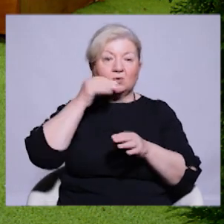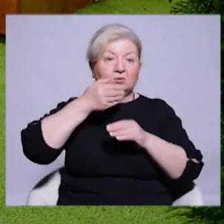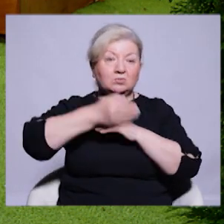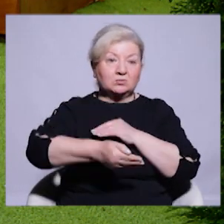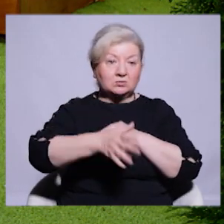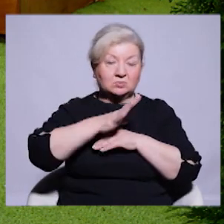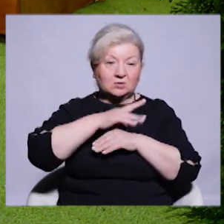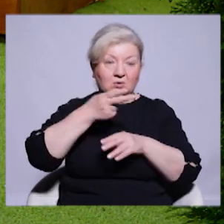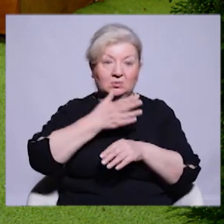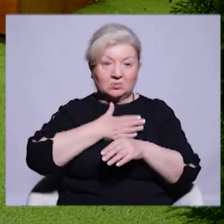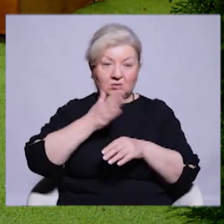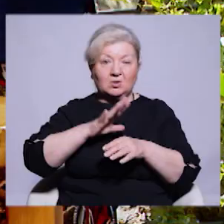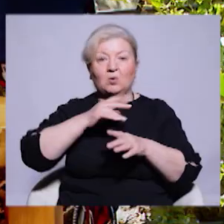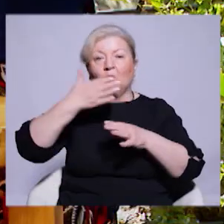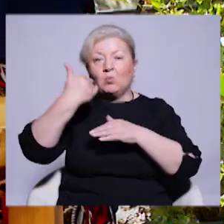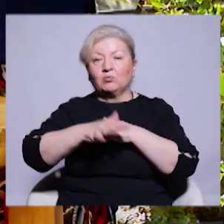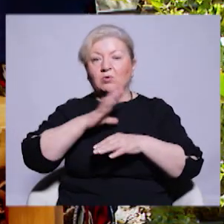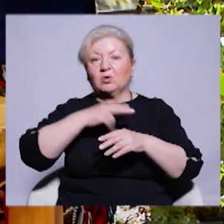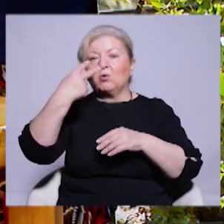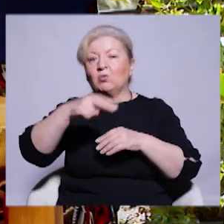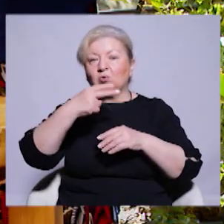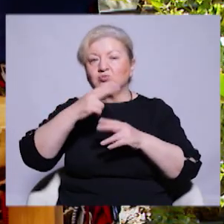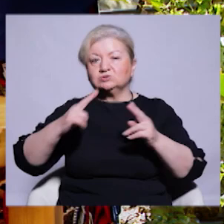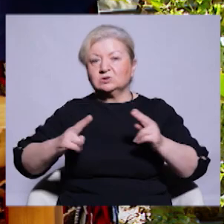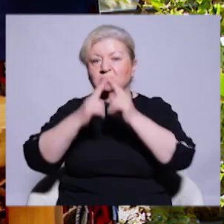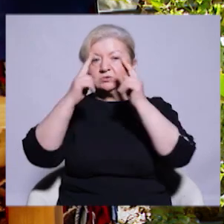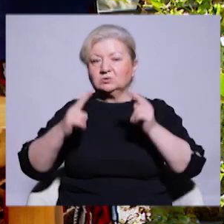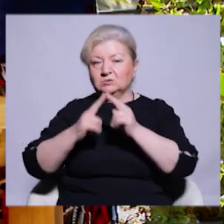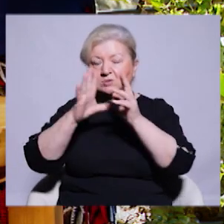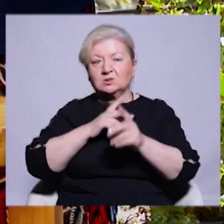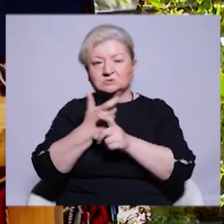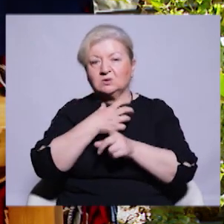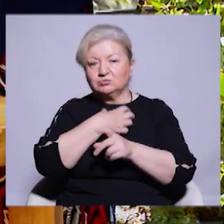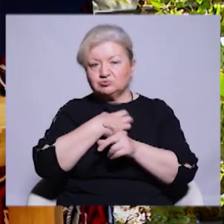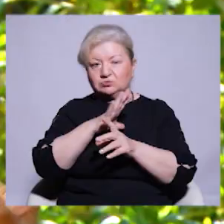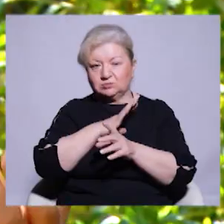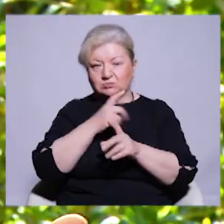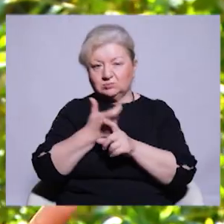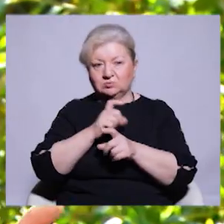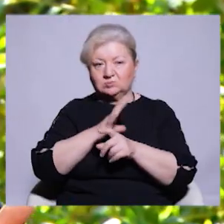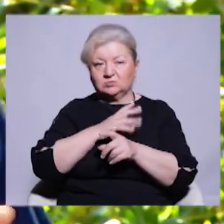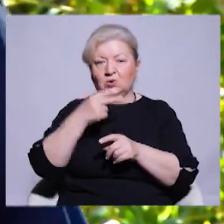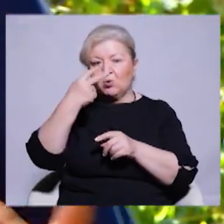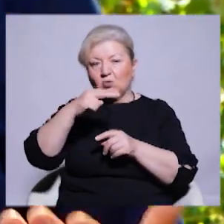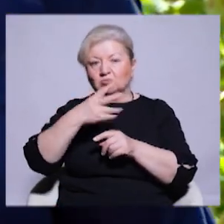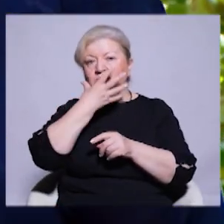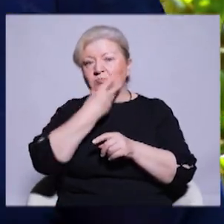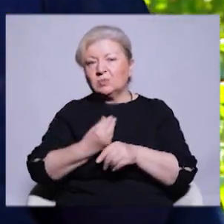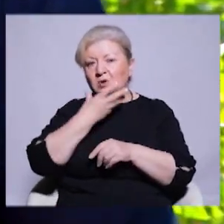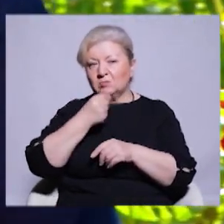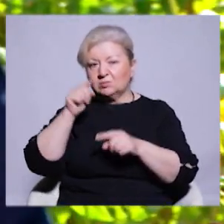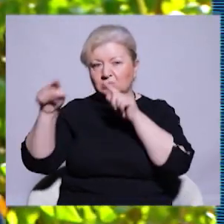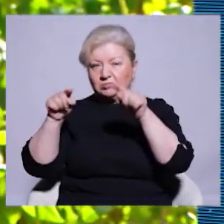გარდაცვალებამდე უკვე 20 საეპისკოპოსო გახლავდა. ეს ძალიან მნიშვნელოვანი 20 ეპისკოპოსი, ეს არის მთელი სინოდი და უფრო